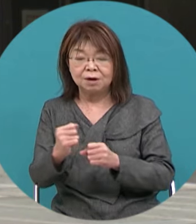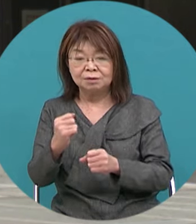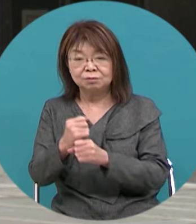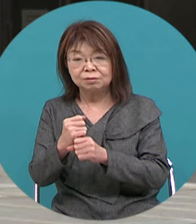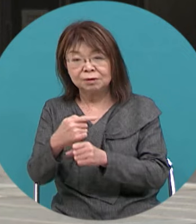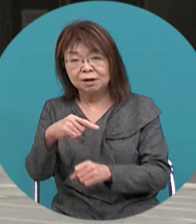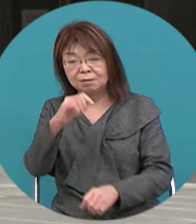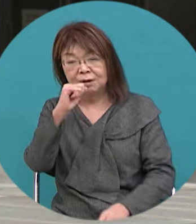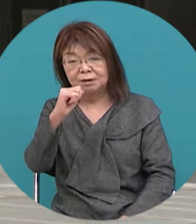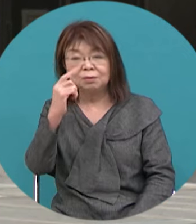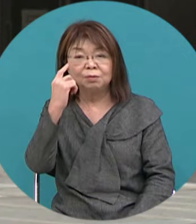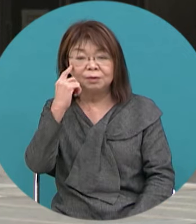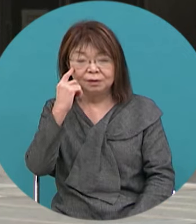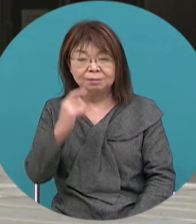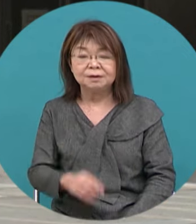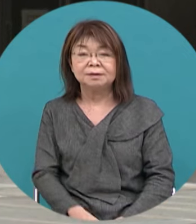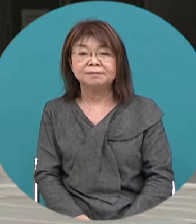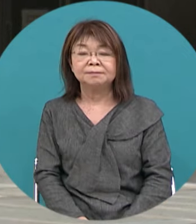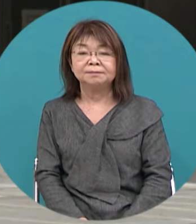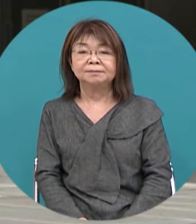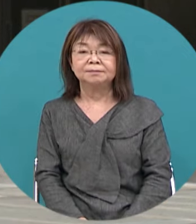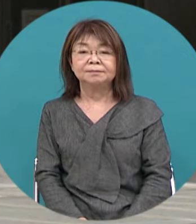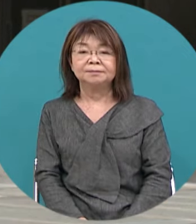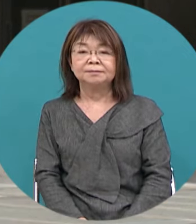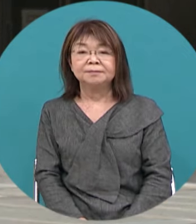ばいいなというふうに期待しています。